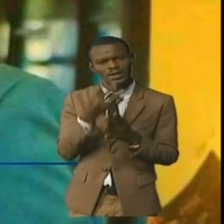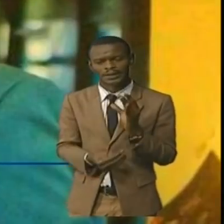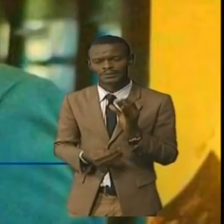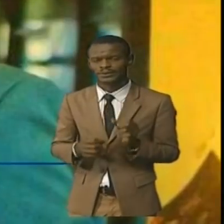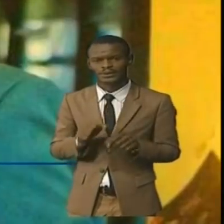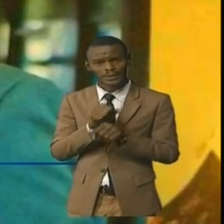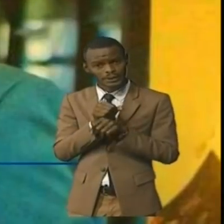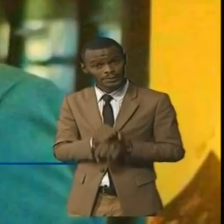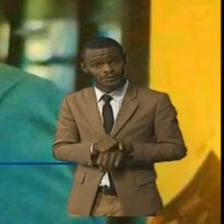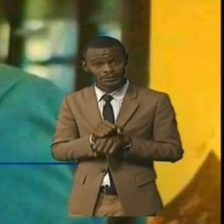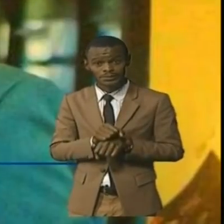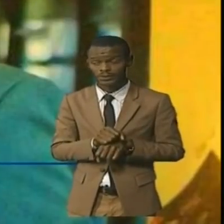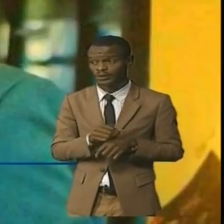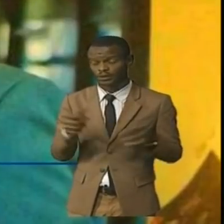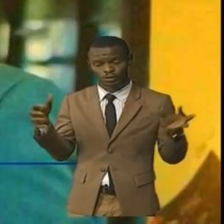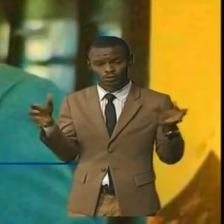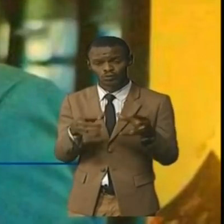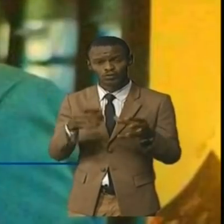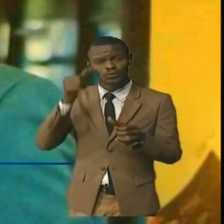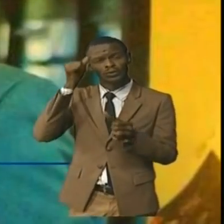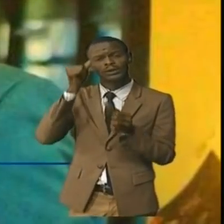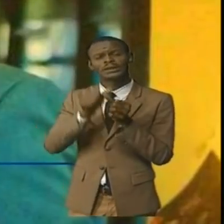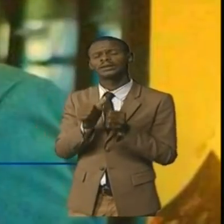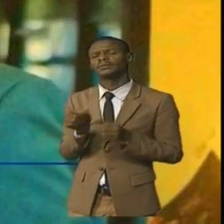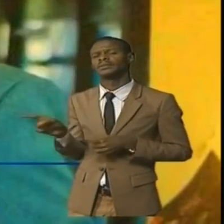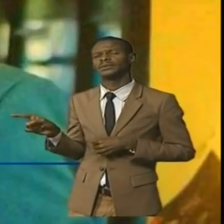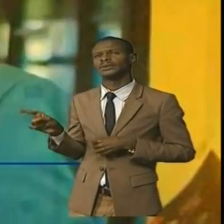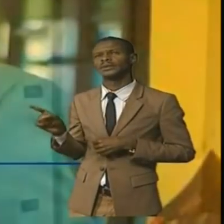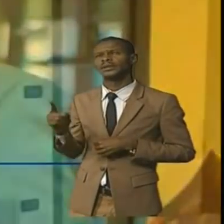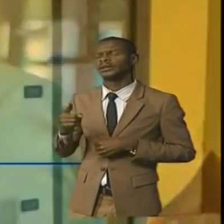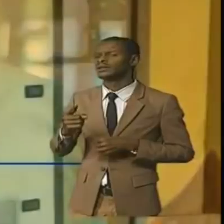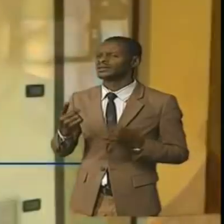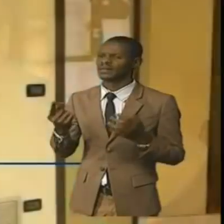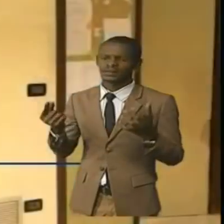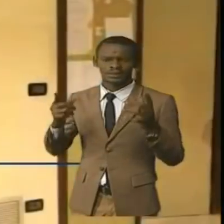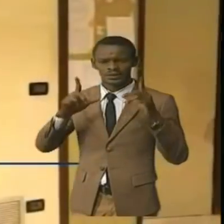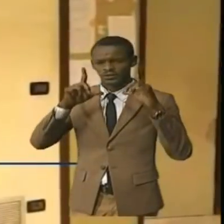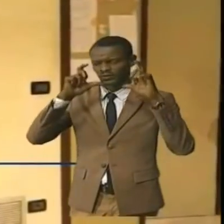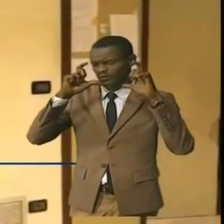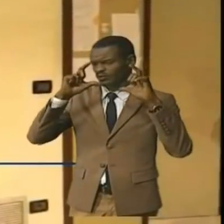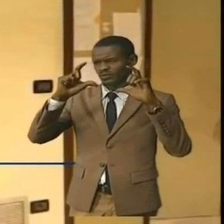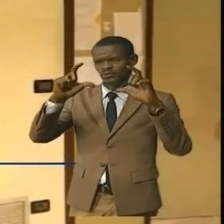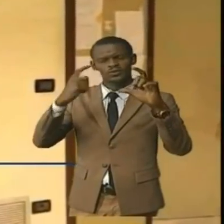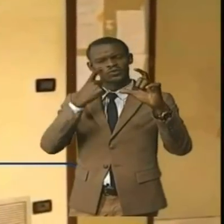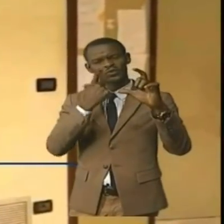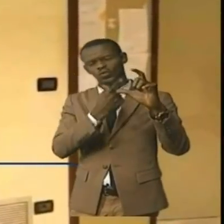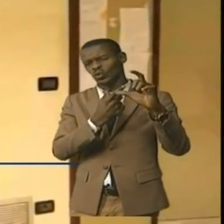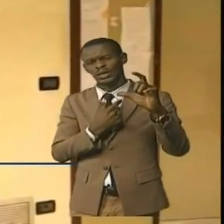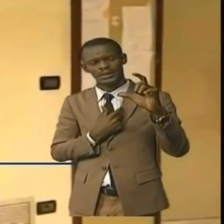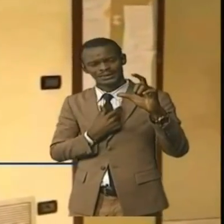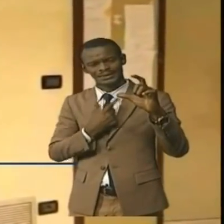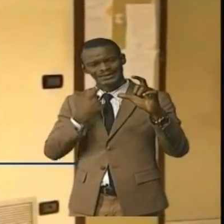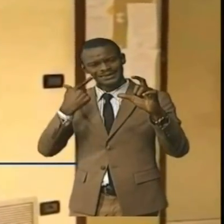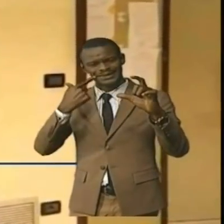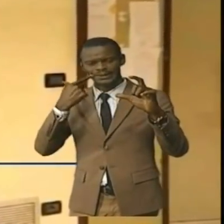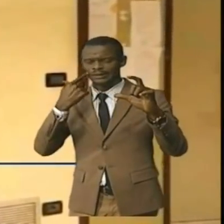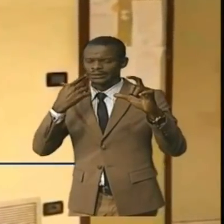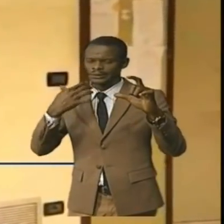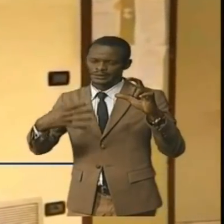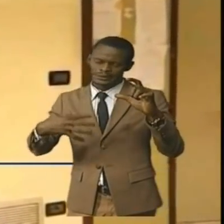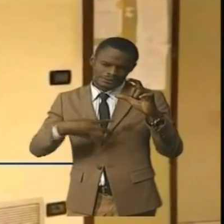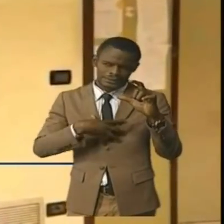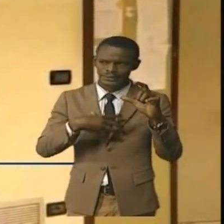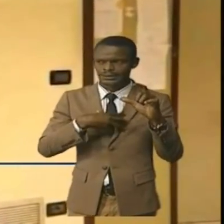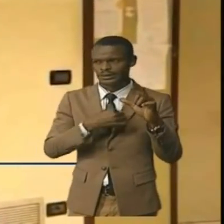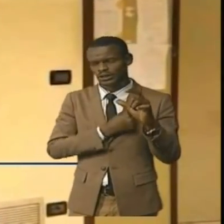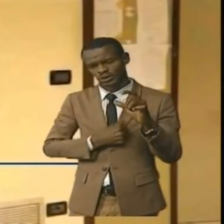feutrée ou fleurie aux diverses colorations frappantes. Cette fois-ci, ce n'est pas pour voir ton large sourire qui se partageait ton